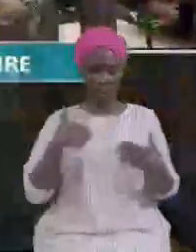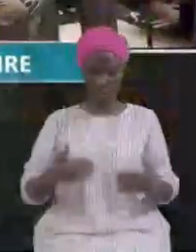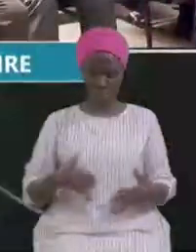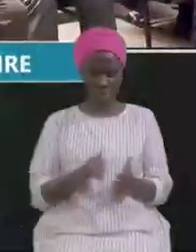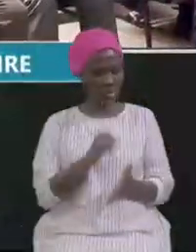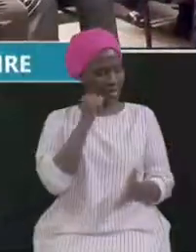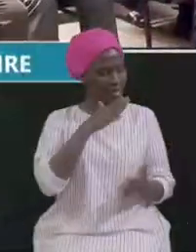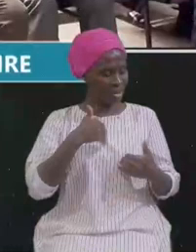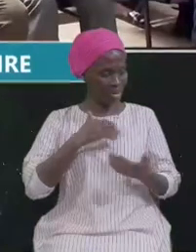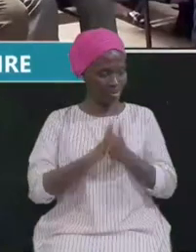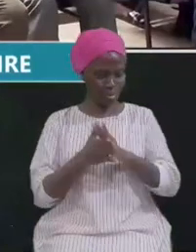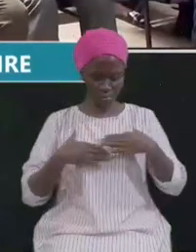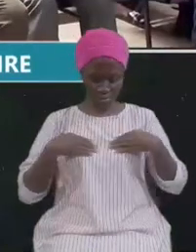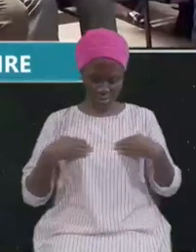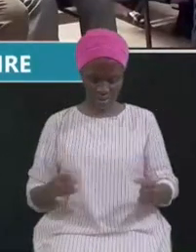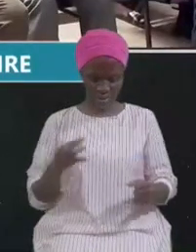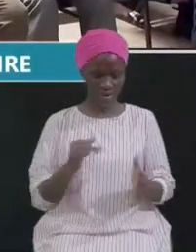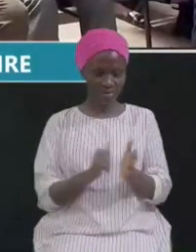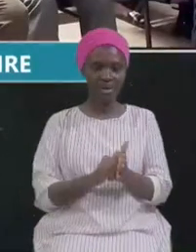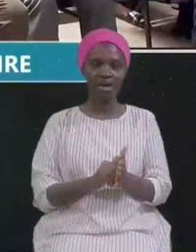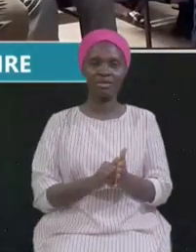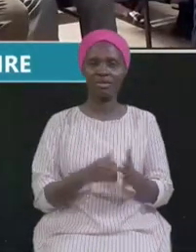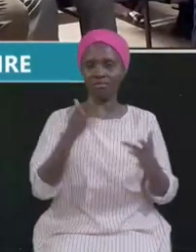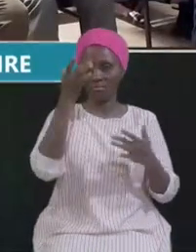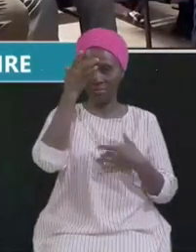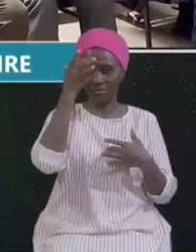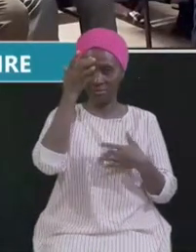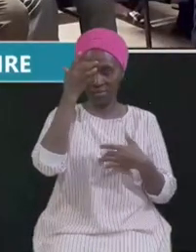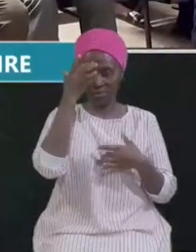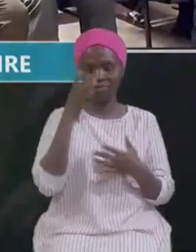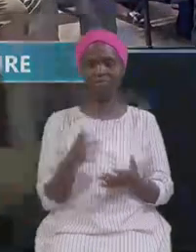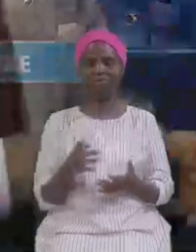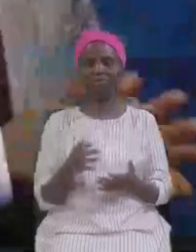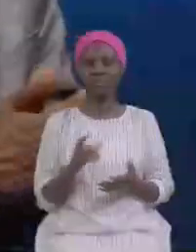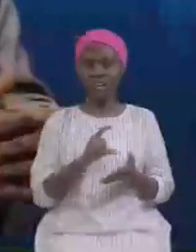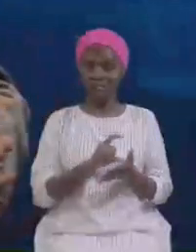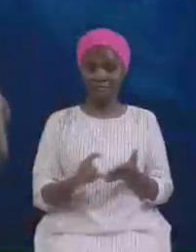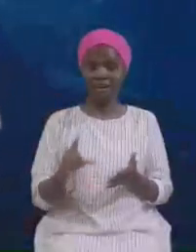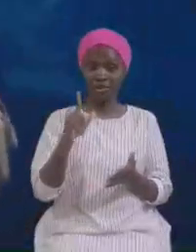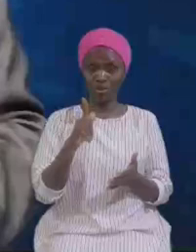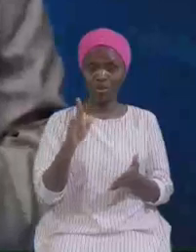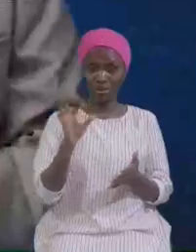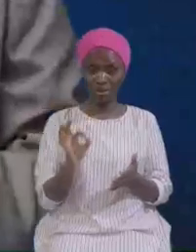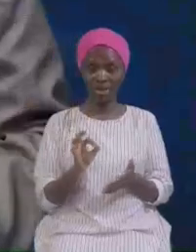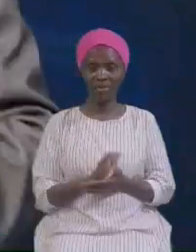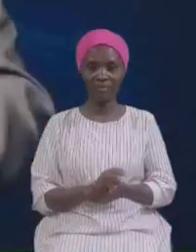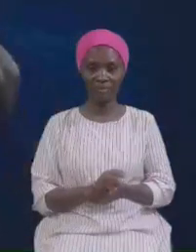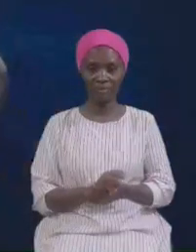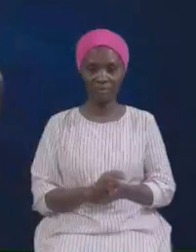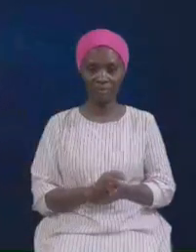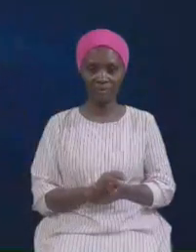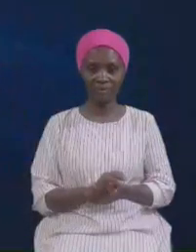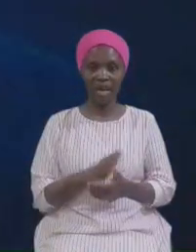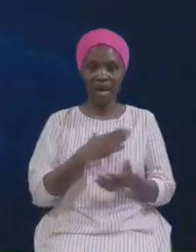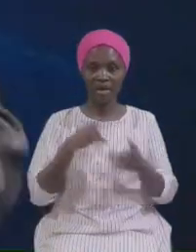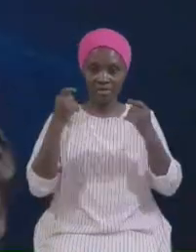de sa maladie, de son mal. On nous dit dans le verset 29. Verset 29. Au